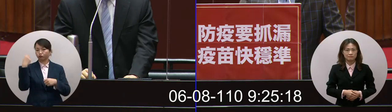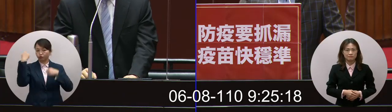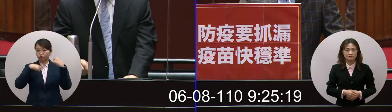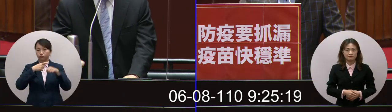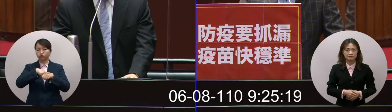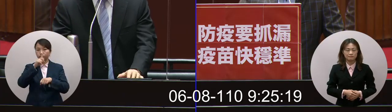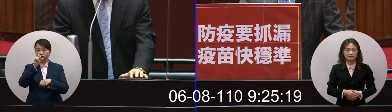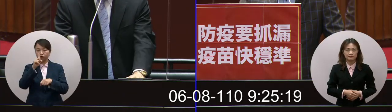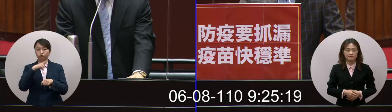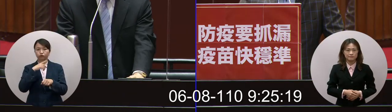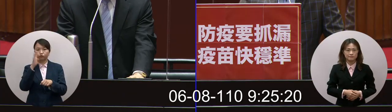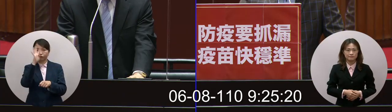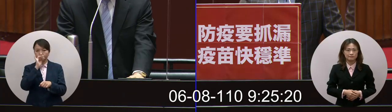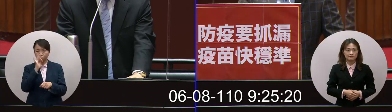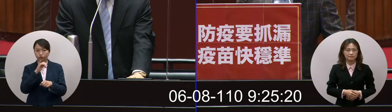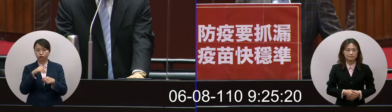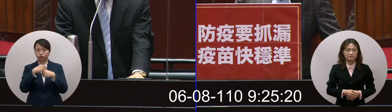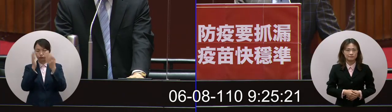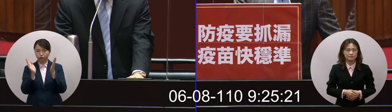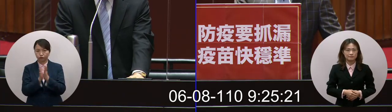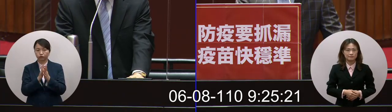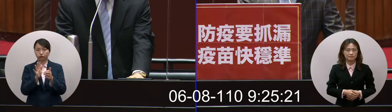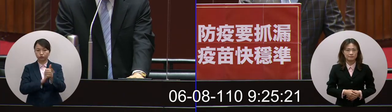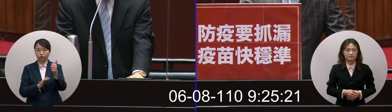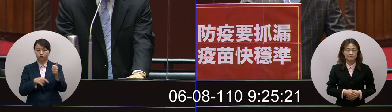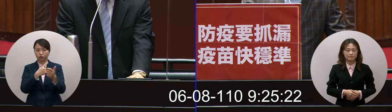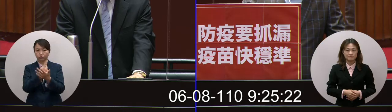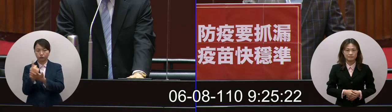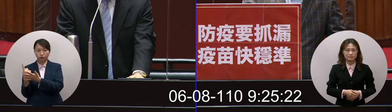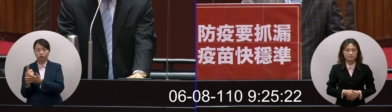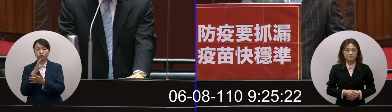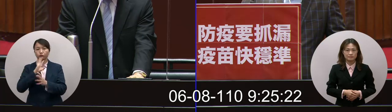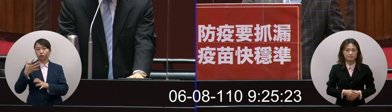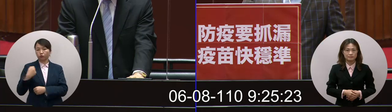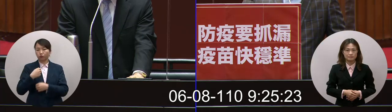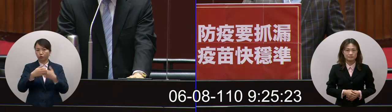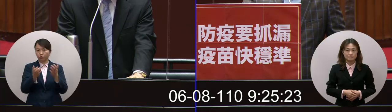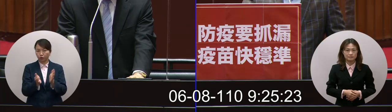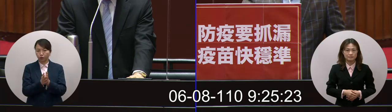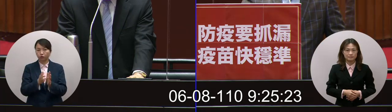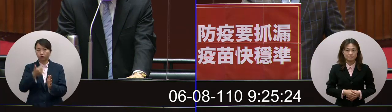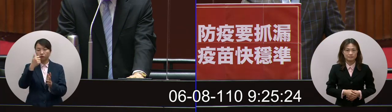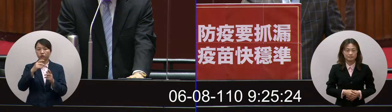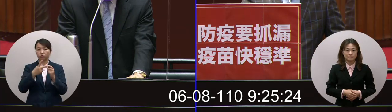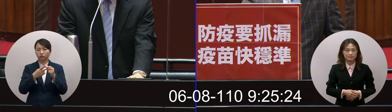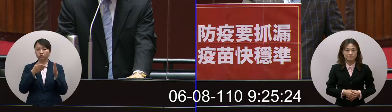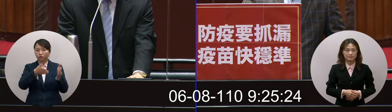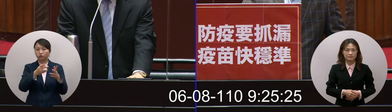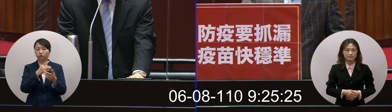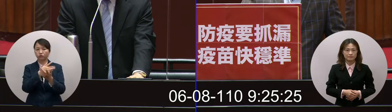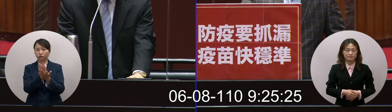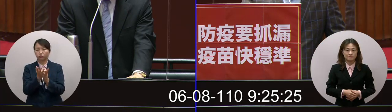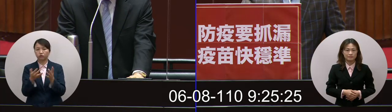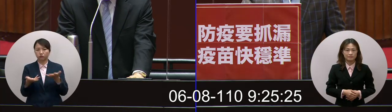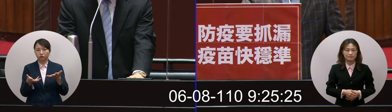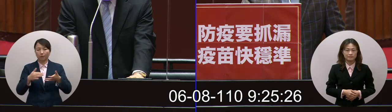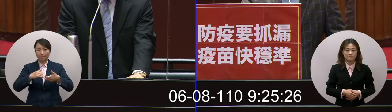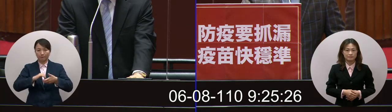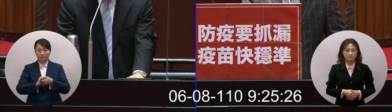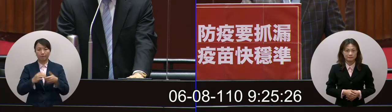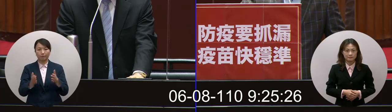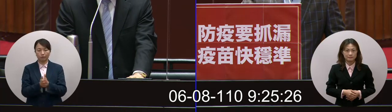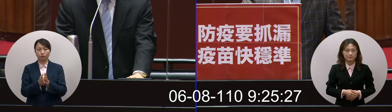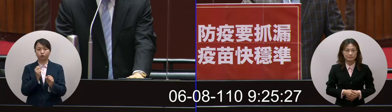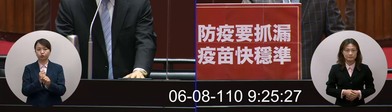点，我还要调集所有部长，包括国防部长来就 所应该爱做的，拢爱即时做较